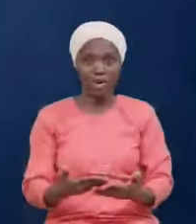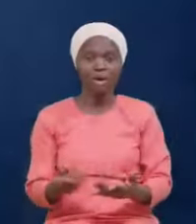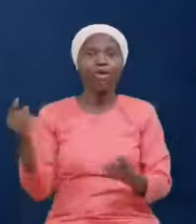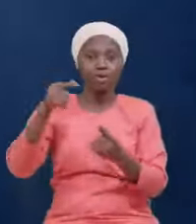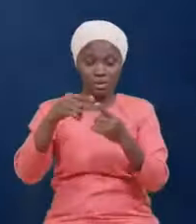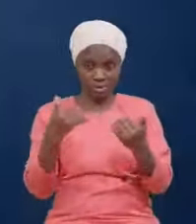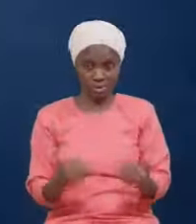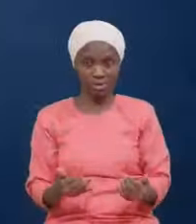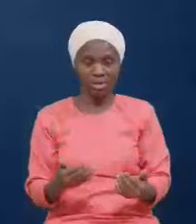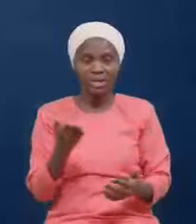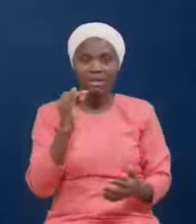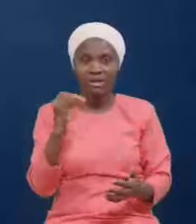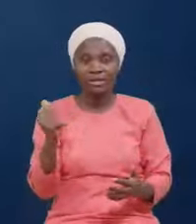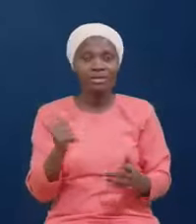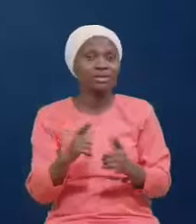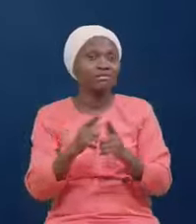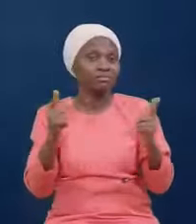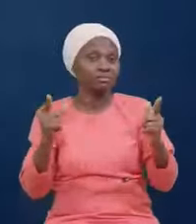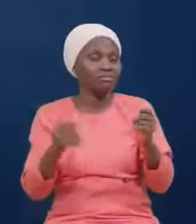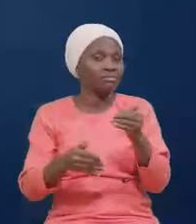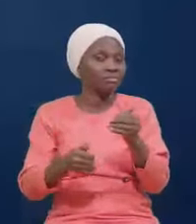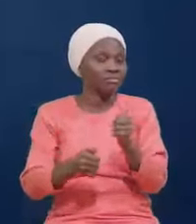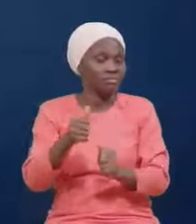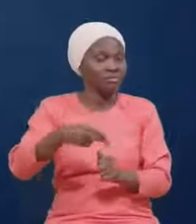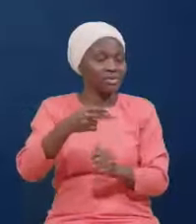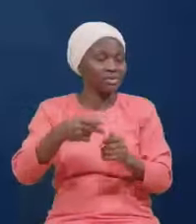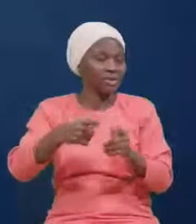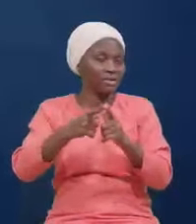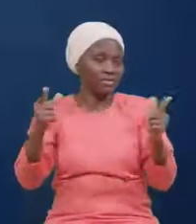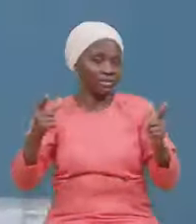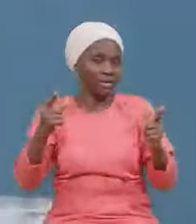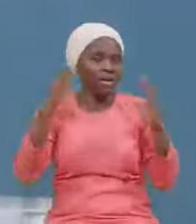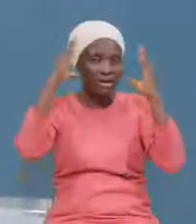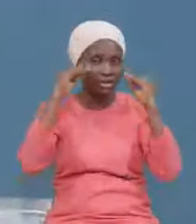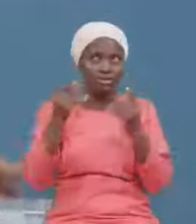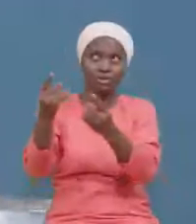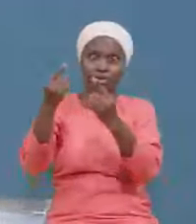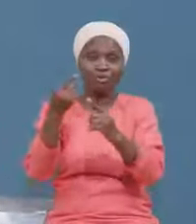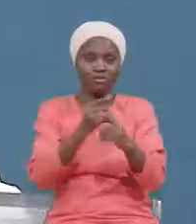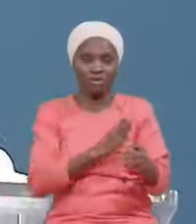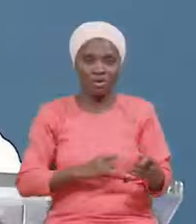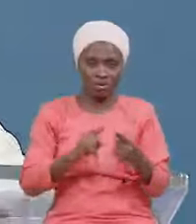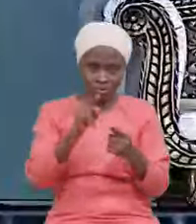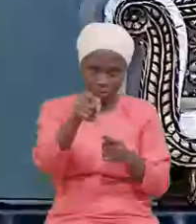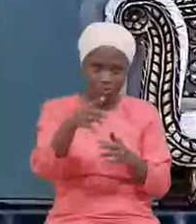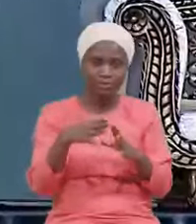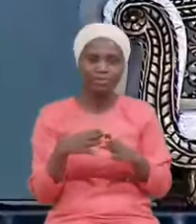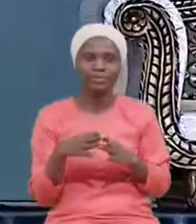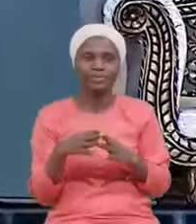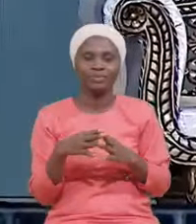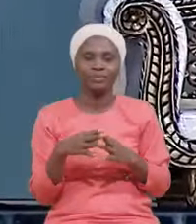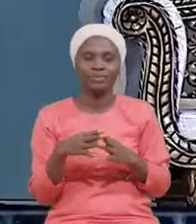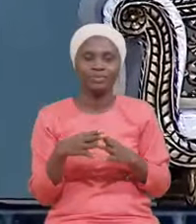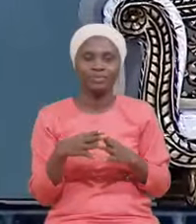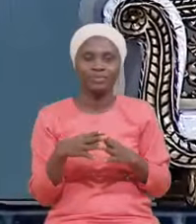day, there is a greater experience coming from Christ coming to you. మీరు జన్మించిన దినం మొదలుకొని నేటి దినం